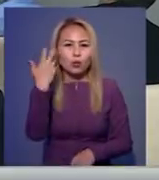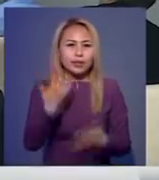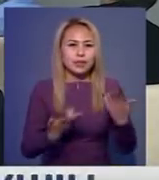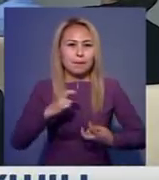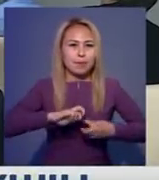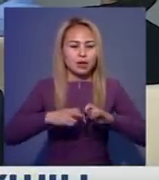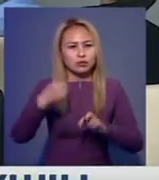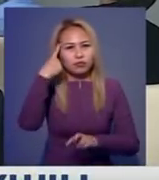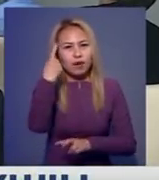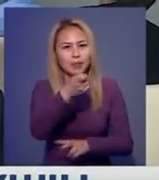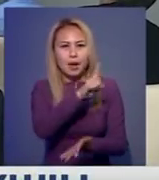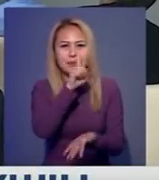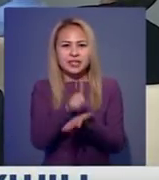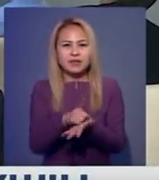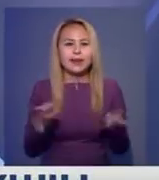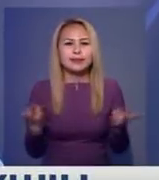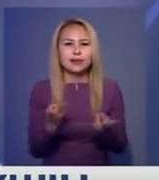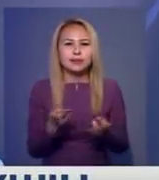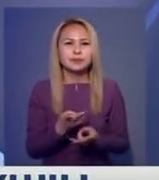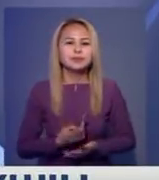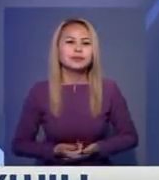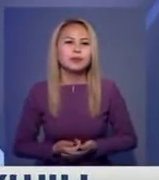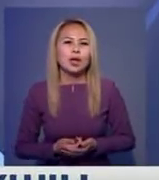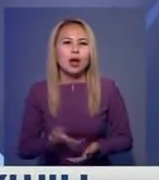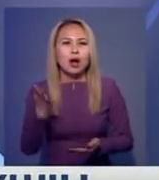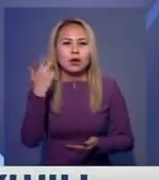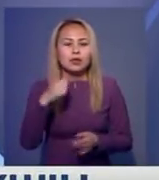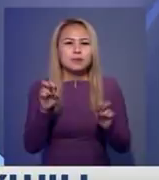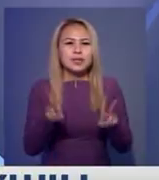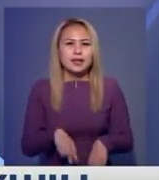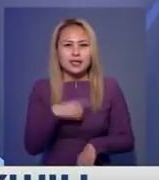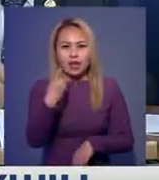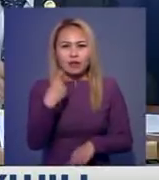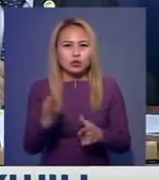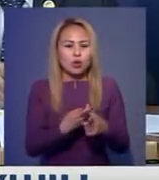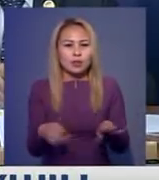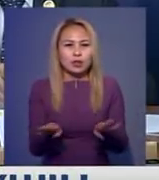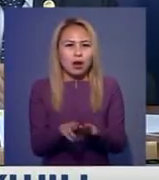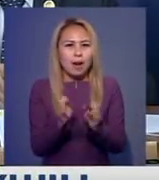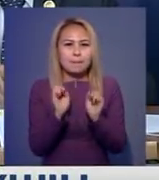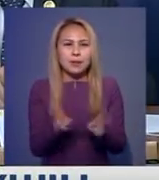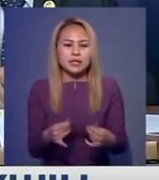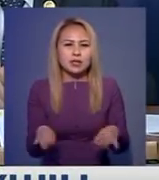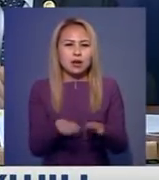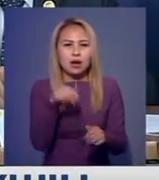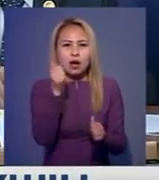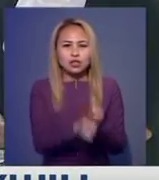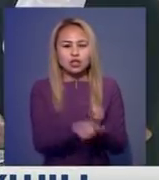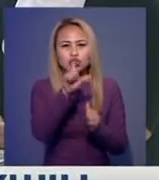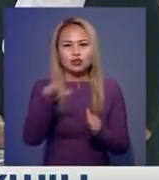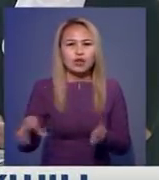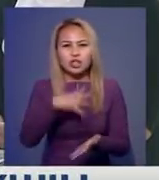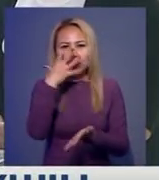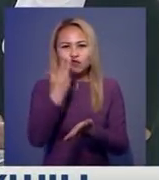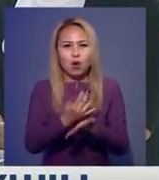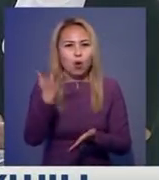қайда хабарласу қажет деген сауалдар қызықтырады. Сала мамандарының айтуынша, бұл қауіпті құбылыс елдің әрбір азаматы өзінің құқығын